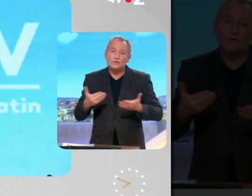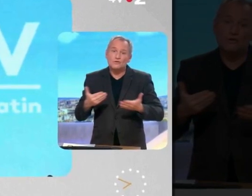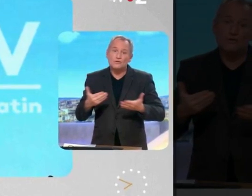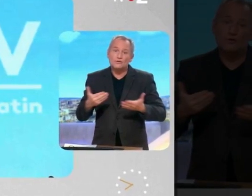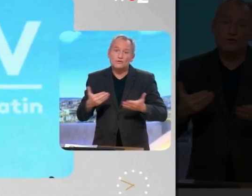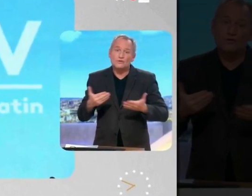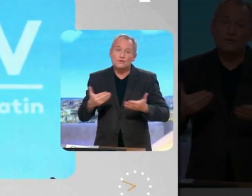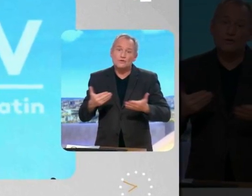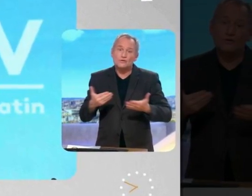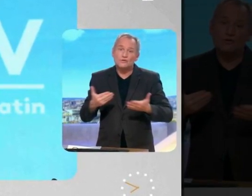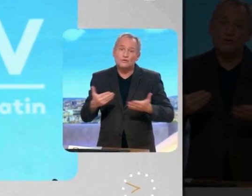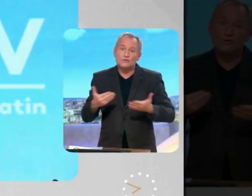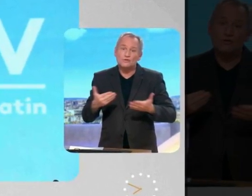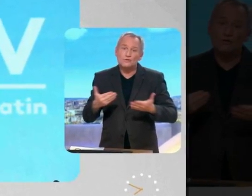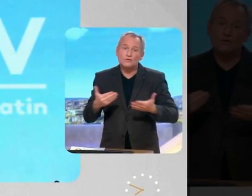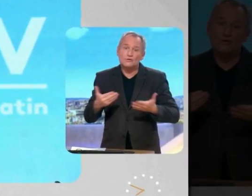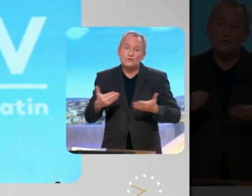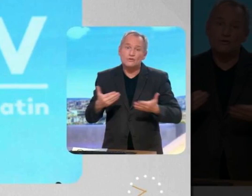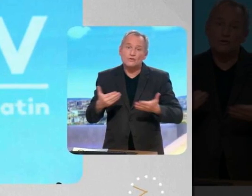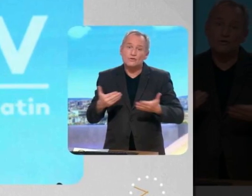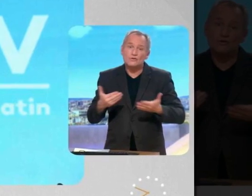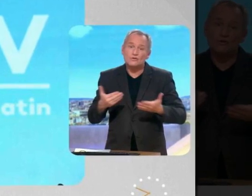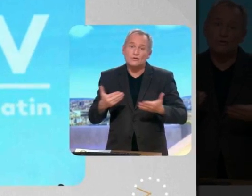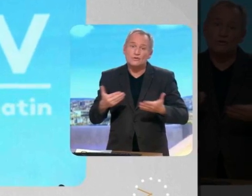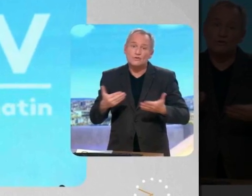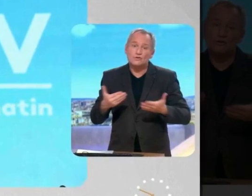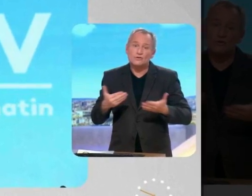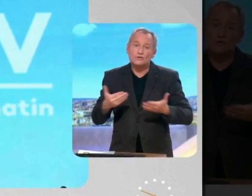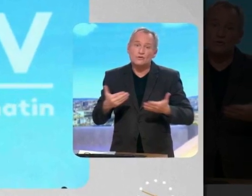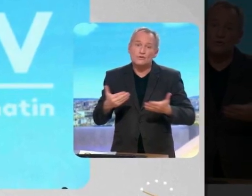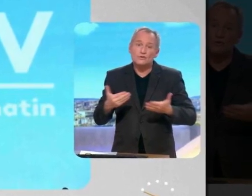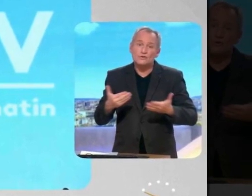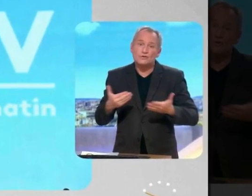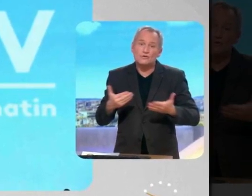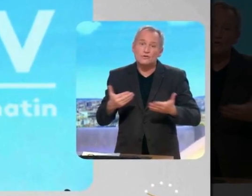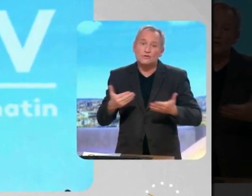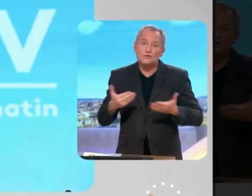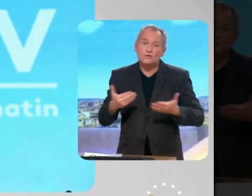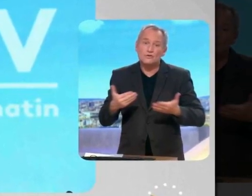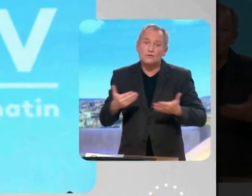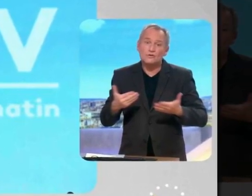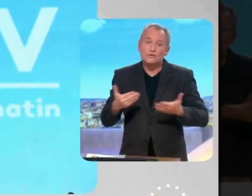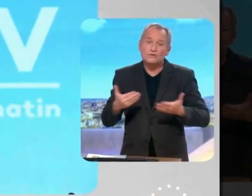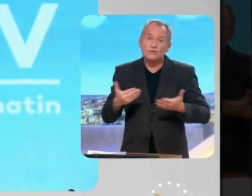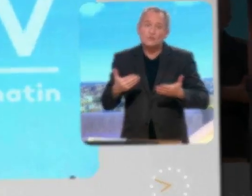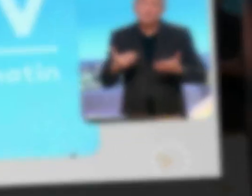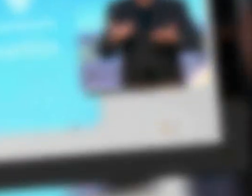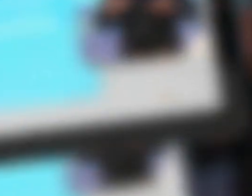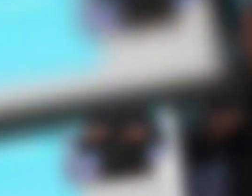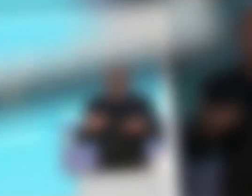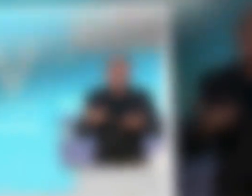Toutefois, concernant ses ambitions politiques, Anne Hidalgo n'a pas souhaité s'exprimer, restant évasive sur le sujet.